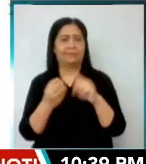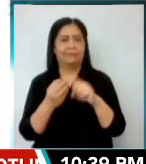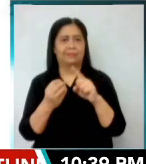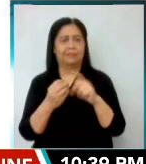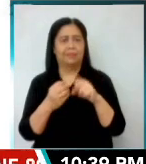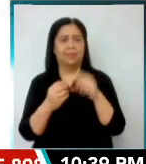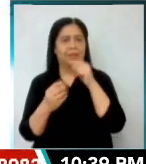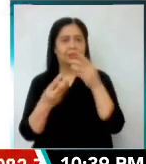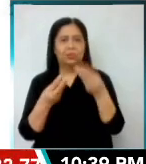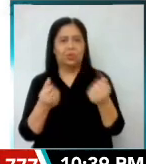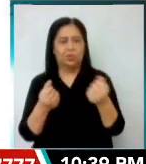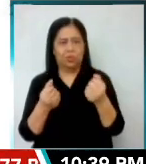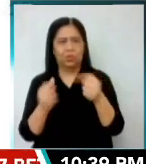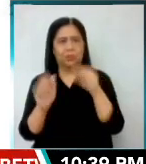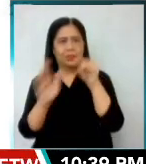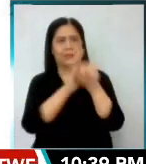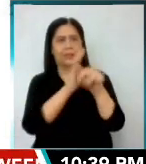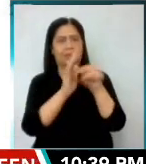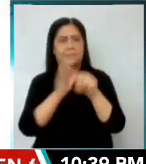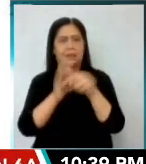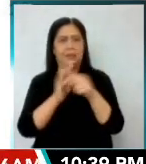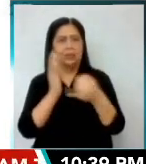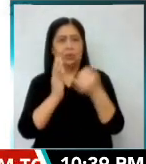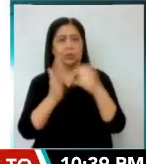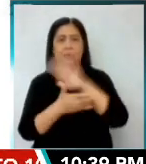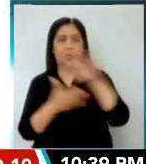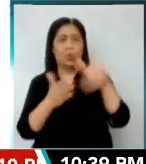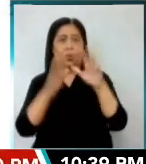of journalists sa buong mundo, kasunod ng